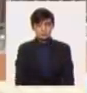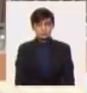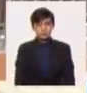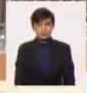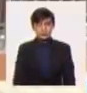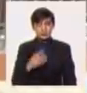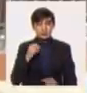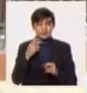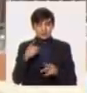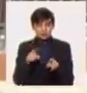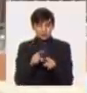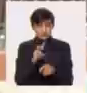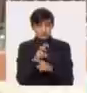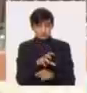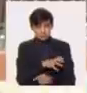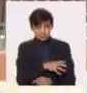барғандай осындай